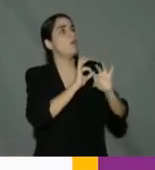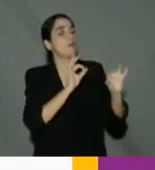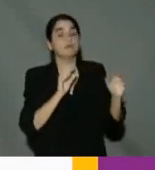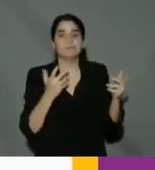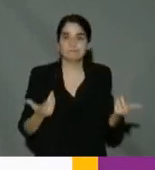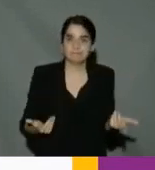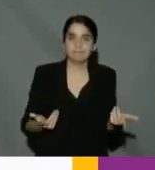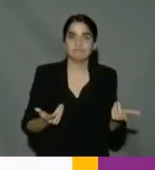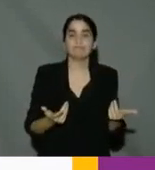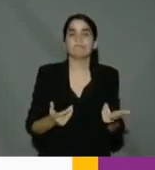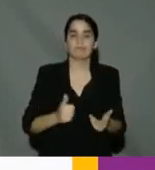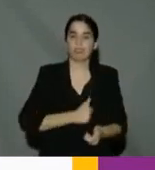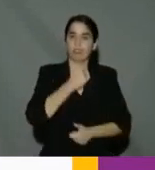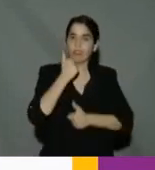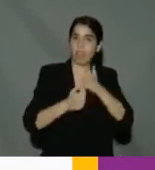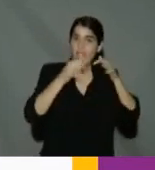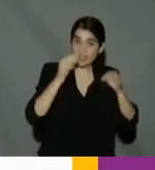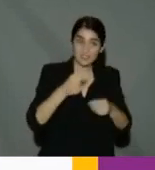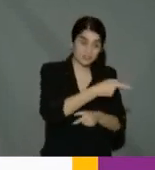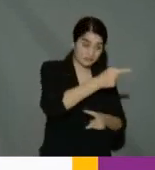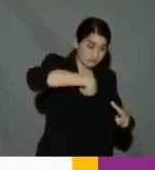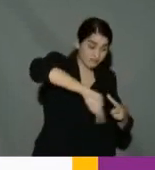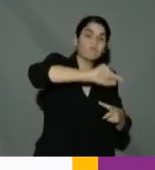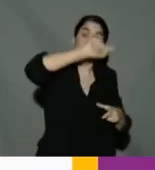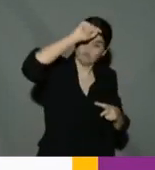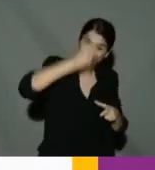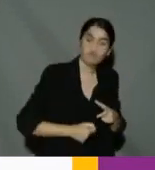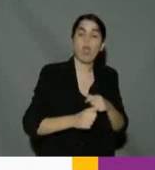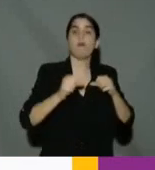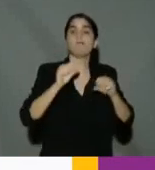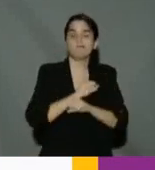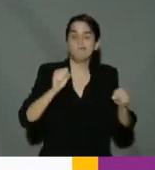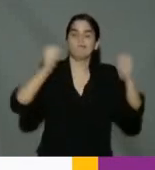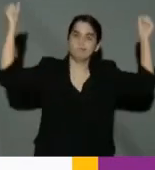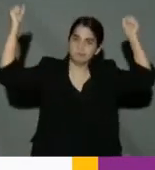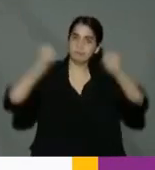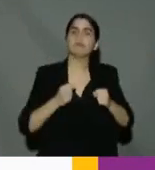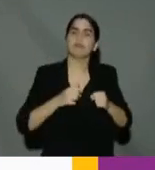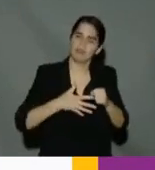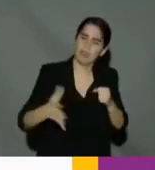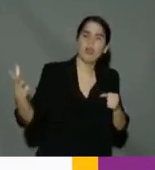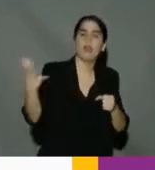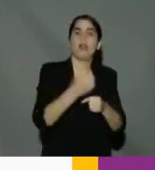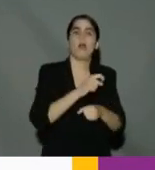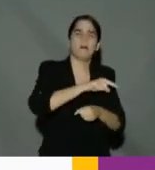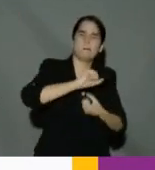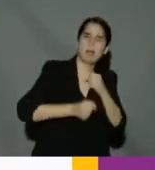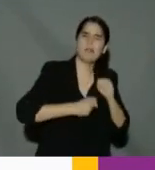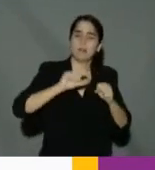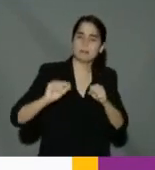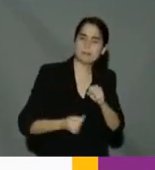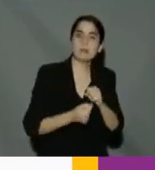Αυτοί οι γίγαντες προσπαθούν να τα τεινάξουν όλα στον αέρα και θα το καταφέρουν. Είναι αυτοί που